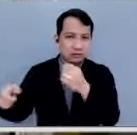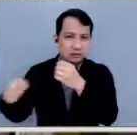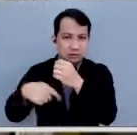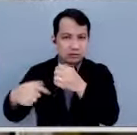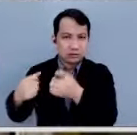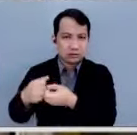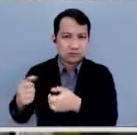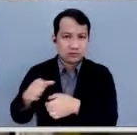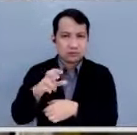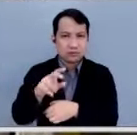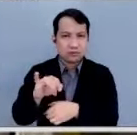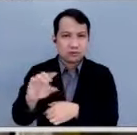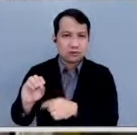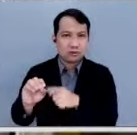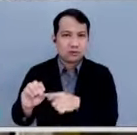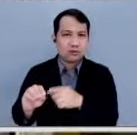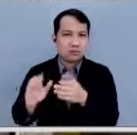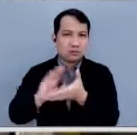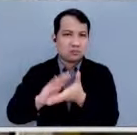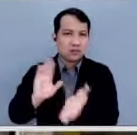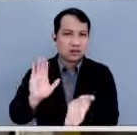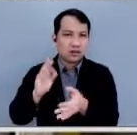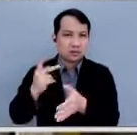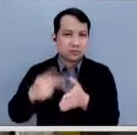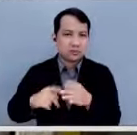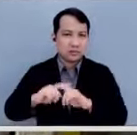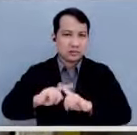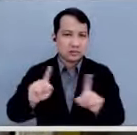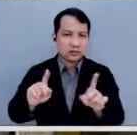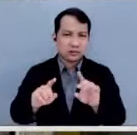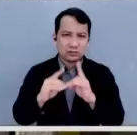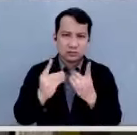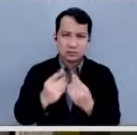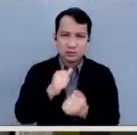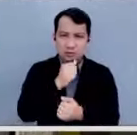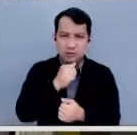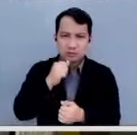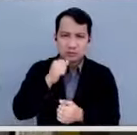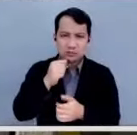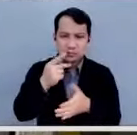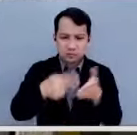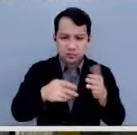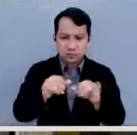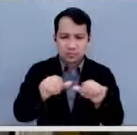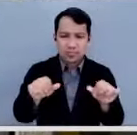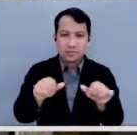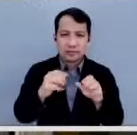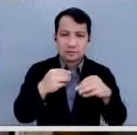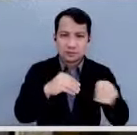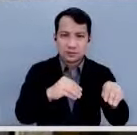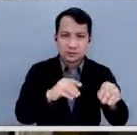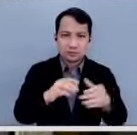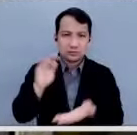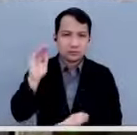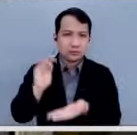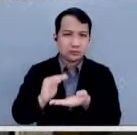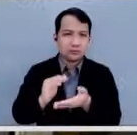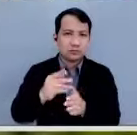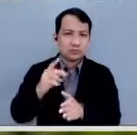El Nino, kaya mahal ang presyo. Pero ayon naman sa DA, karamihan naman ang presyo ng bigas sa mga pamilihan ay bumaba na.